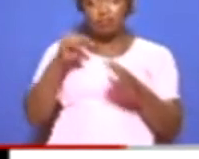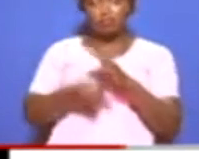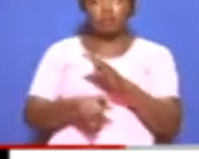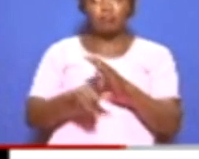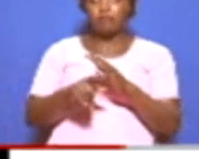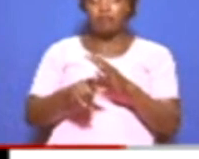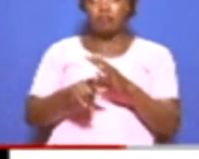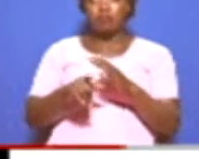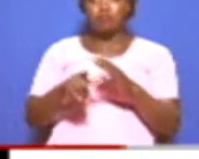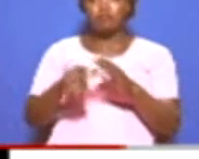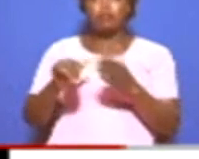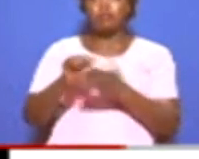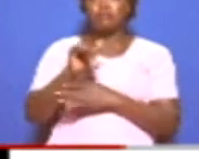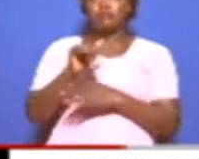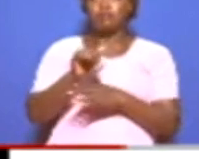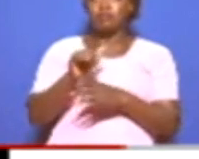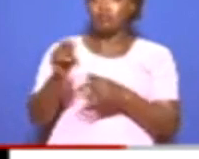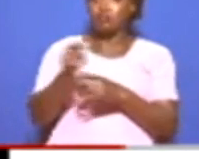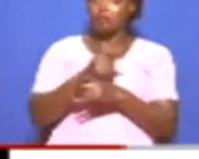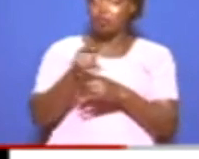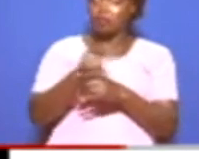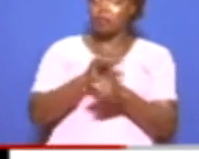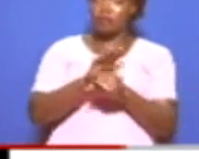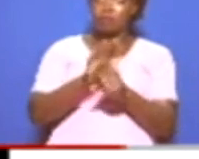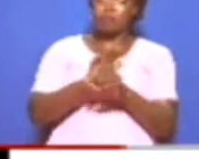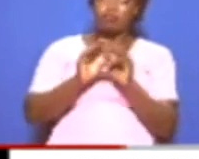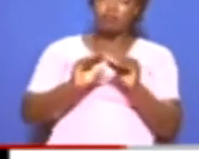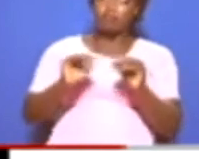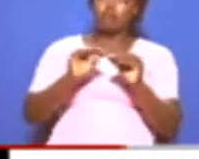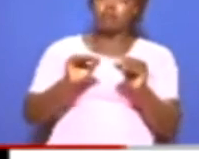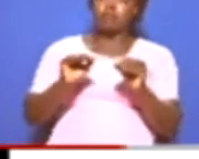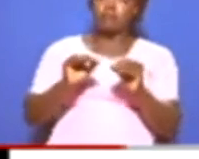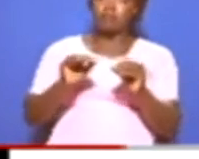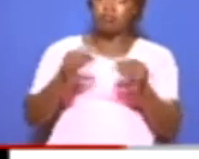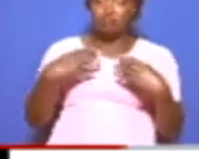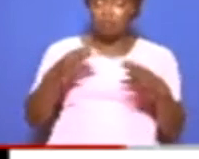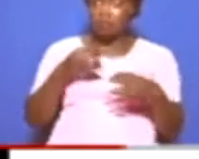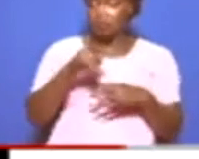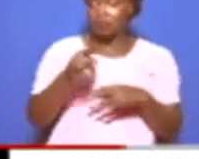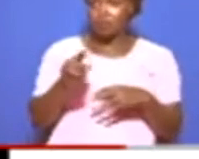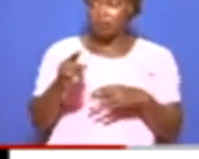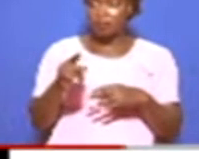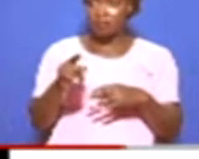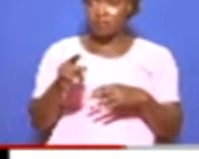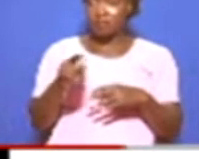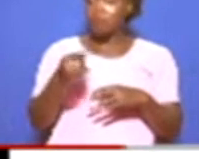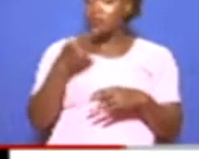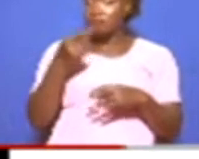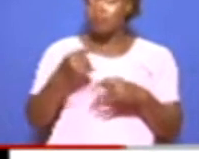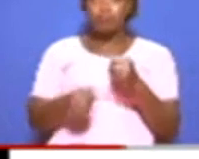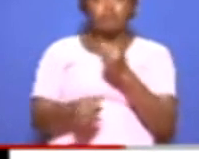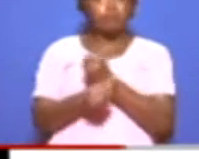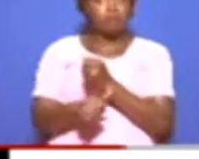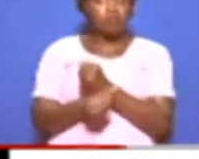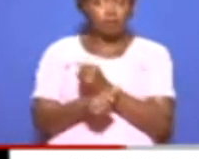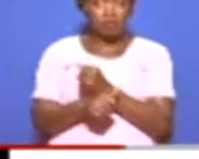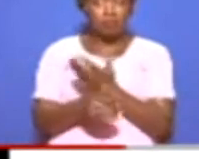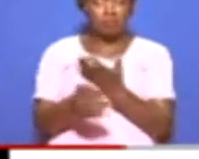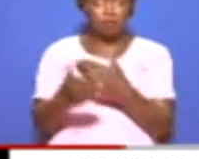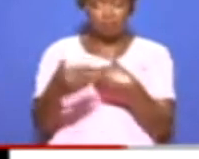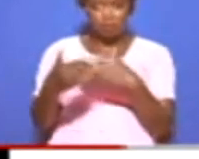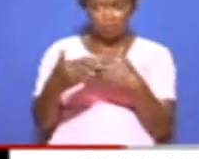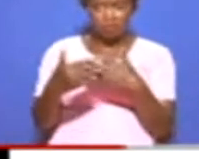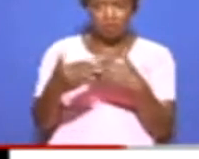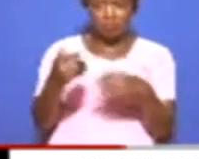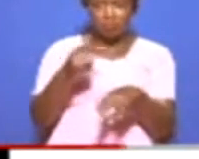So kuna uhamasisho mkubwa ambao unafaa kufanyika kwa wananchi wenyewe, mm-hmm, kuambiwa hatari iliyoko kukaribia ile ndege